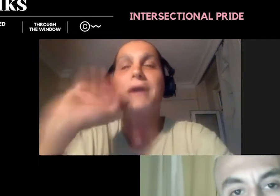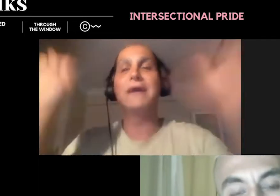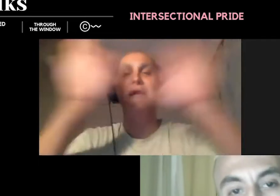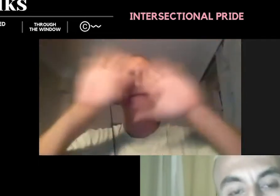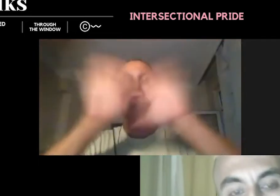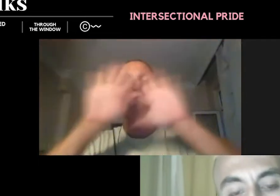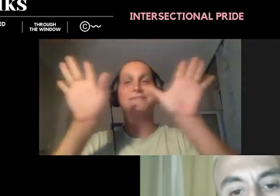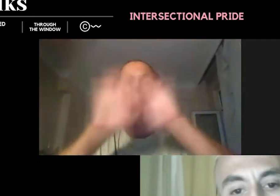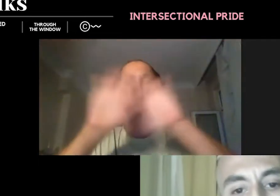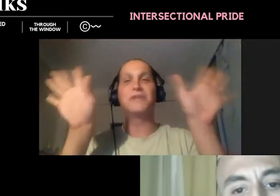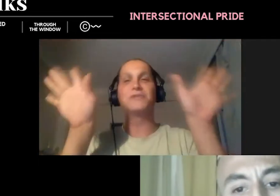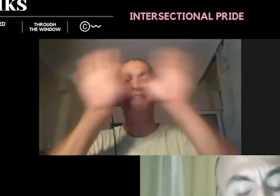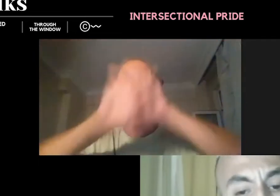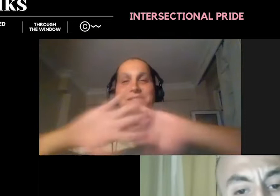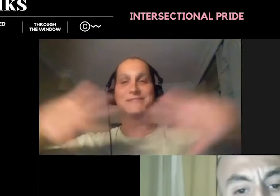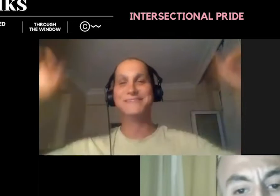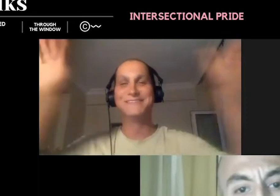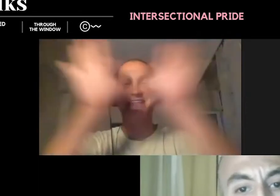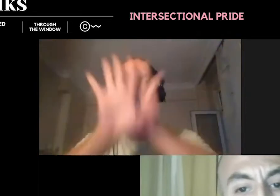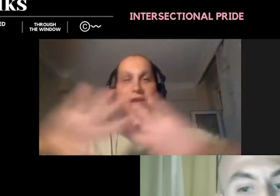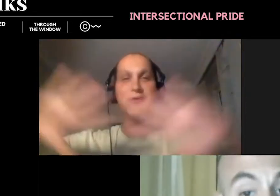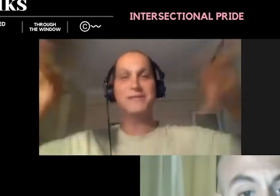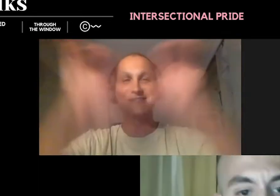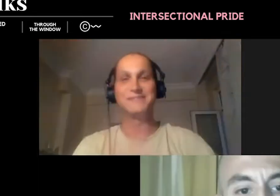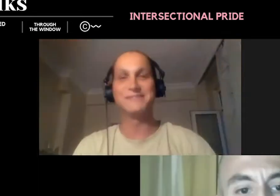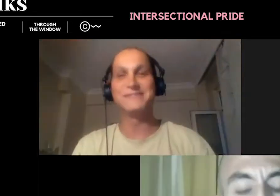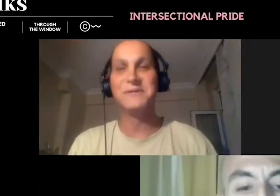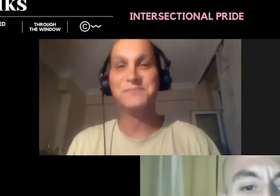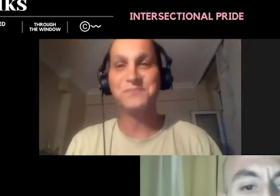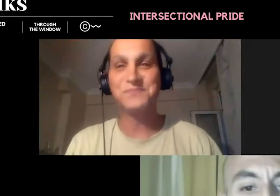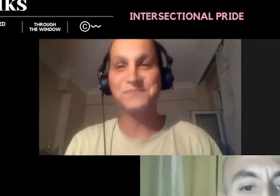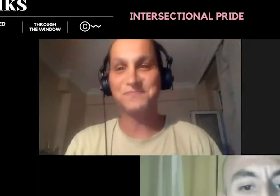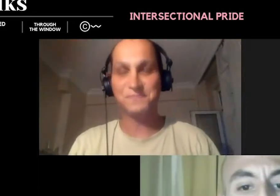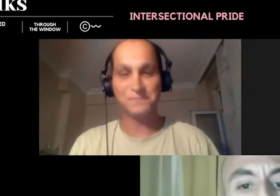Ömer, can you see us? Can you hear us?